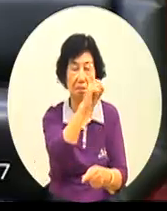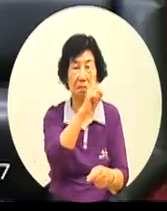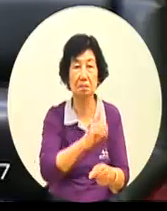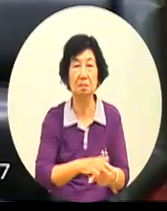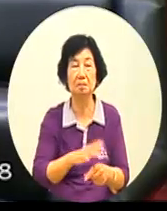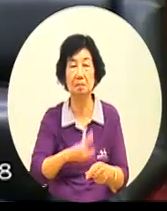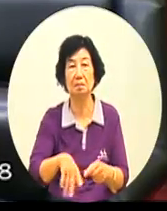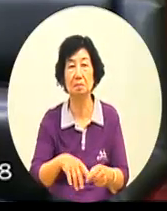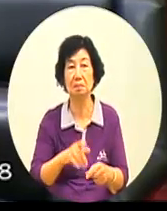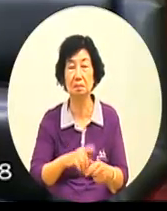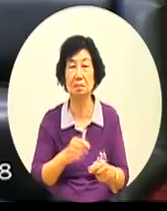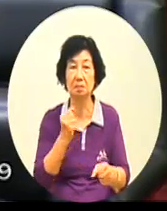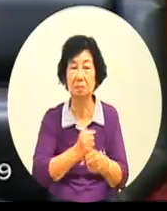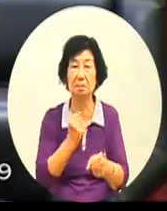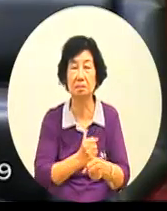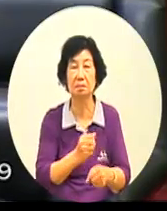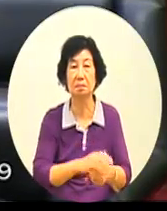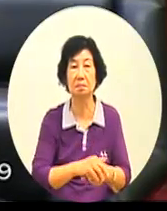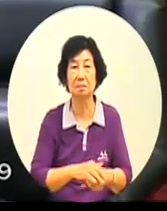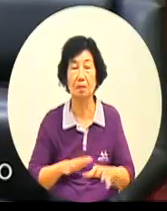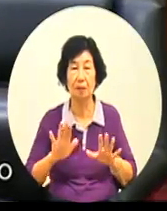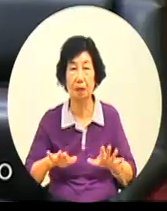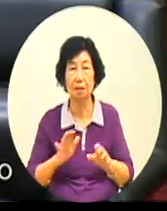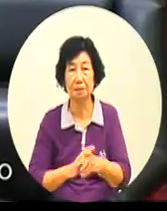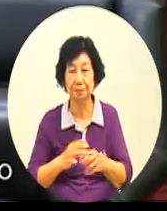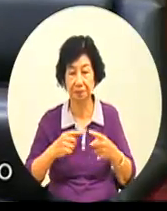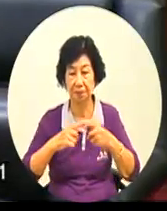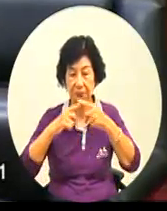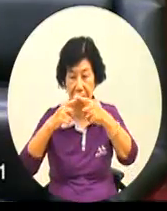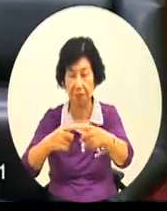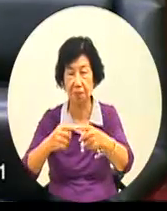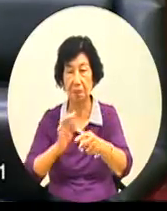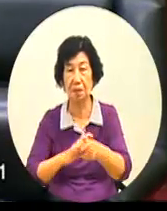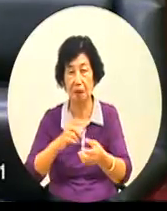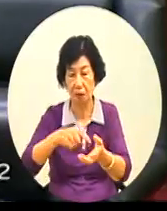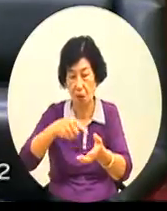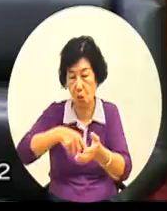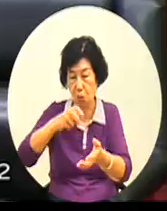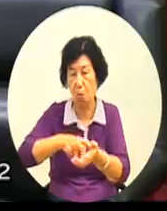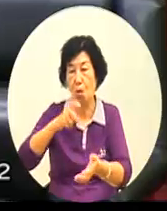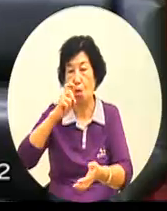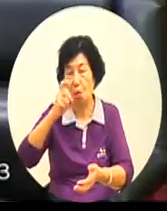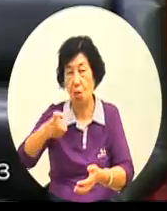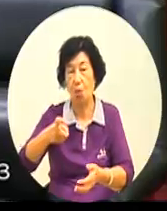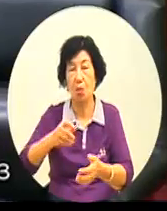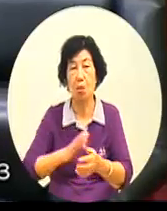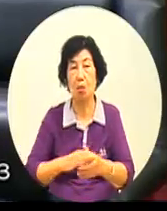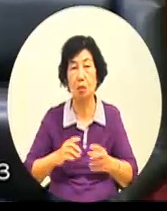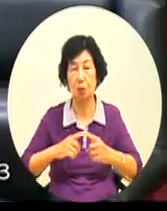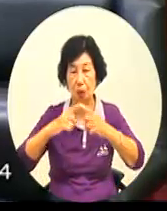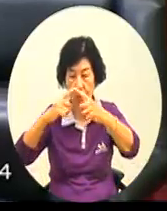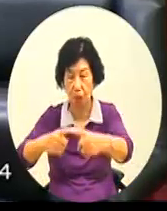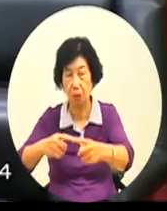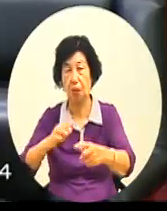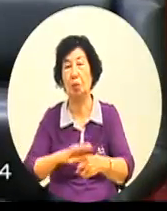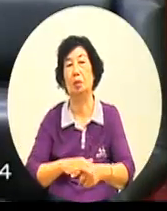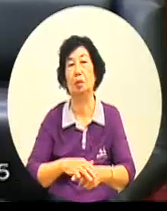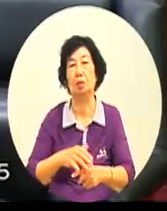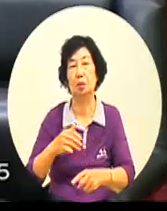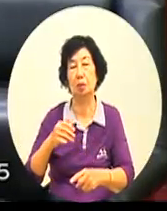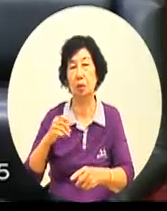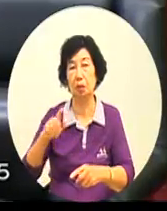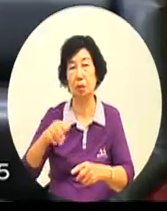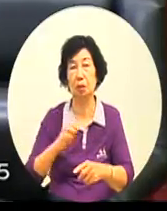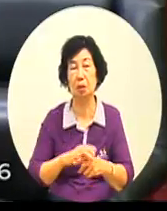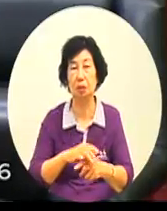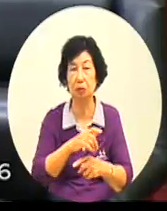讲好了，我们几乎是会刊十次以上，主委也很清楚，副主委也很清楚，主秘也很清楚，你